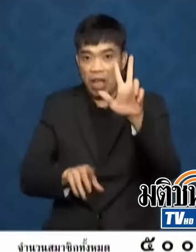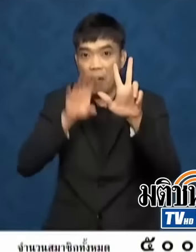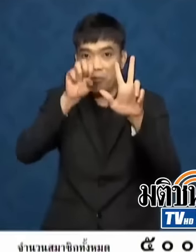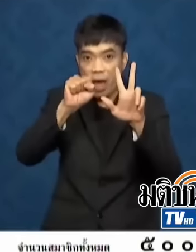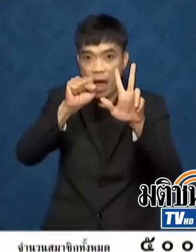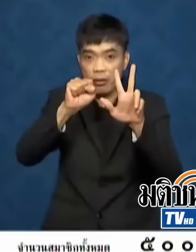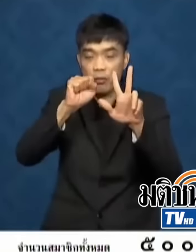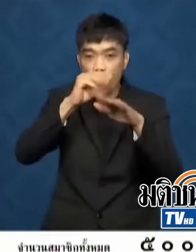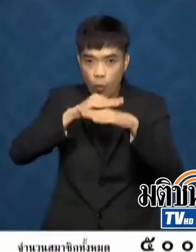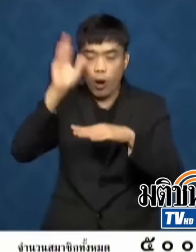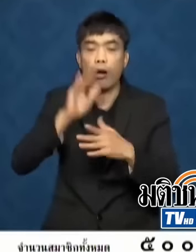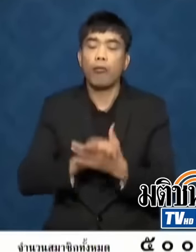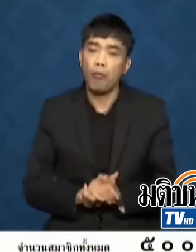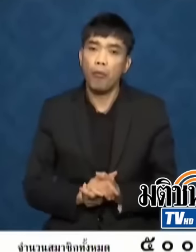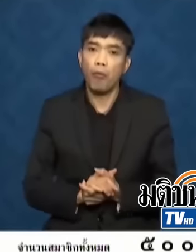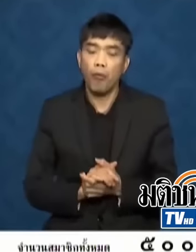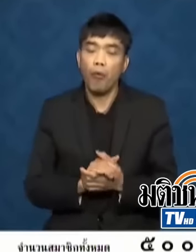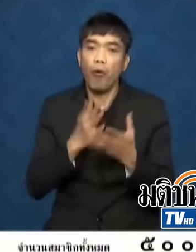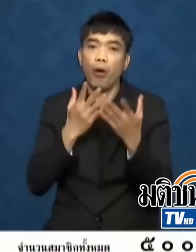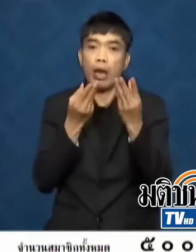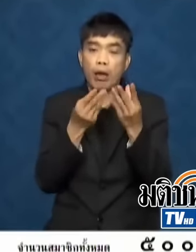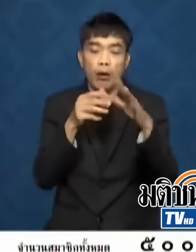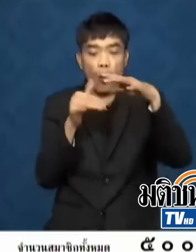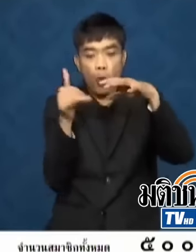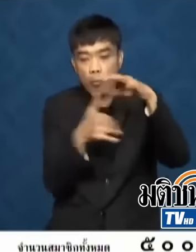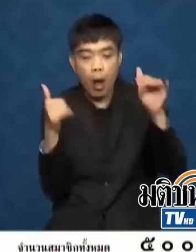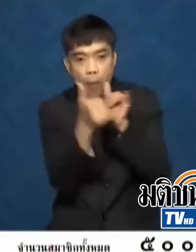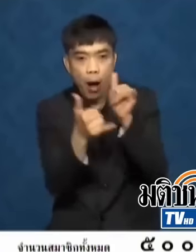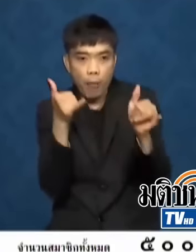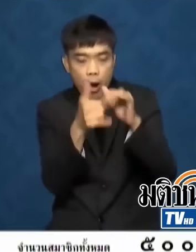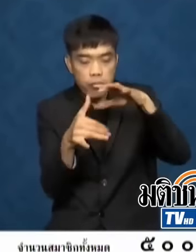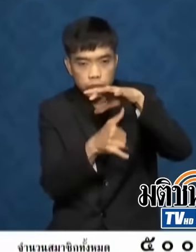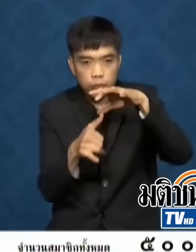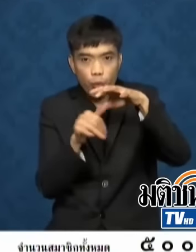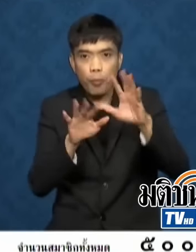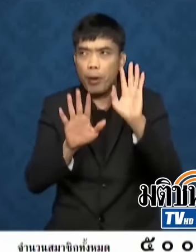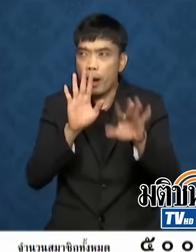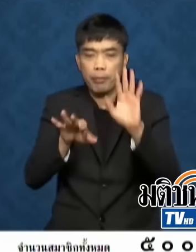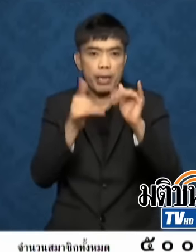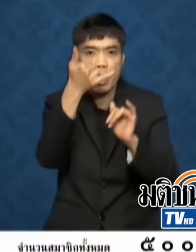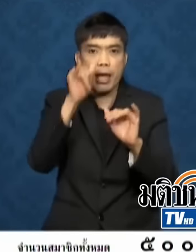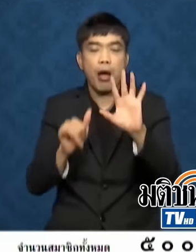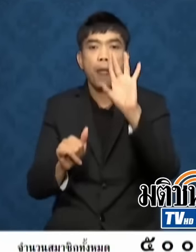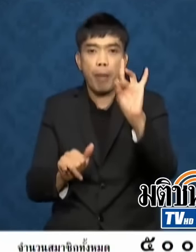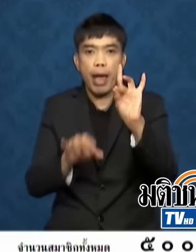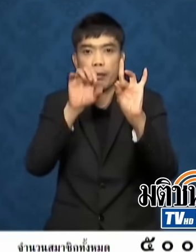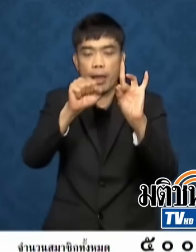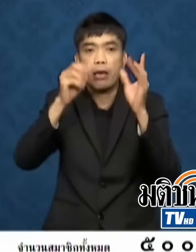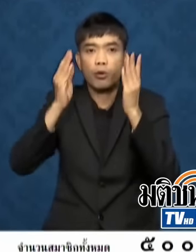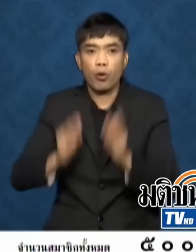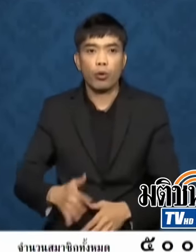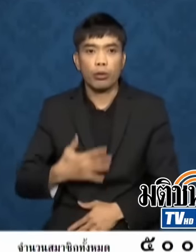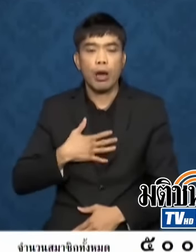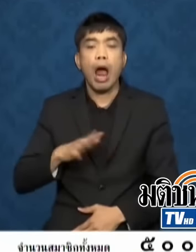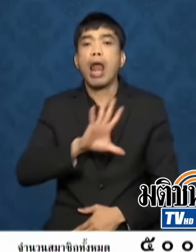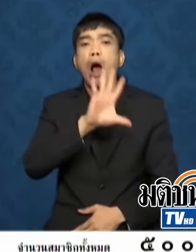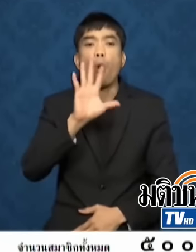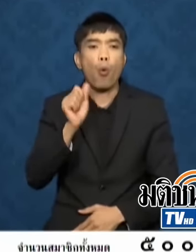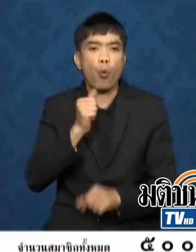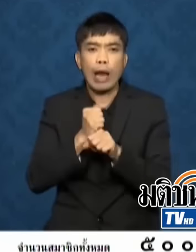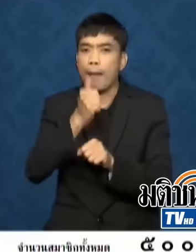คนในบางครั้งตัวเลขหมุนเวียนในแต่ละปีนะครับมีผู้ต้องขังขึ้นไปถึง 800,000 คนฉะนั้นเราไม่สามารถน